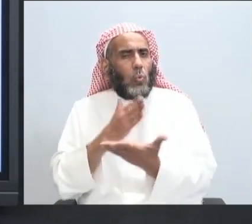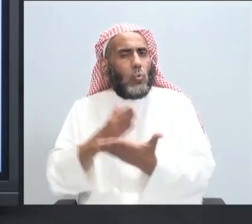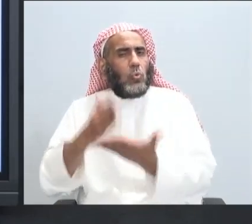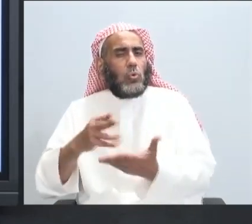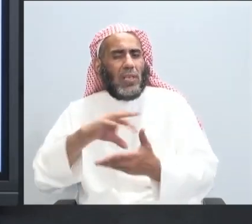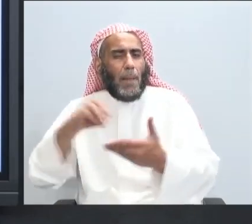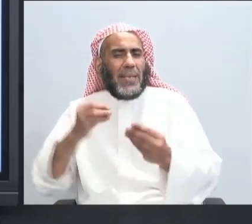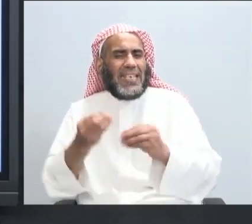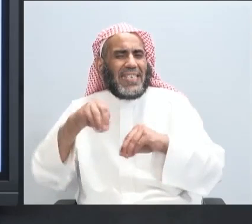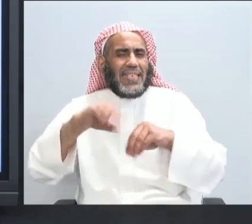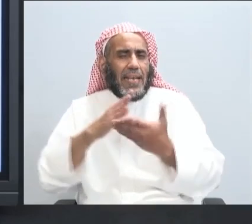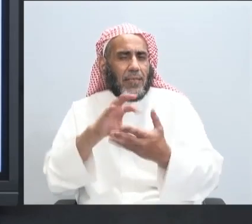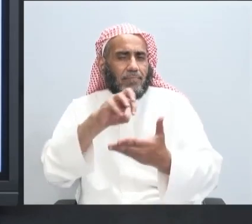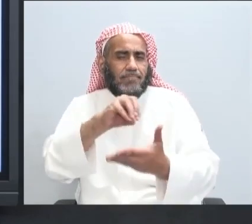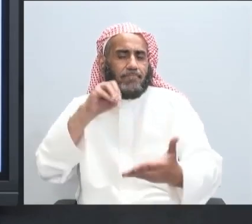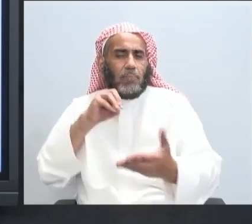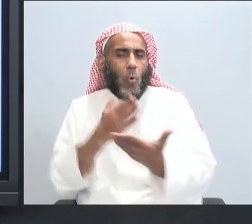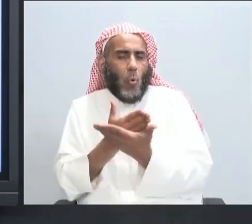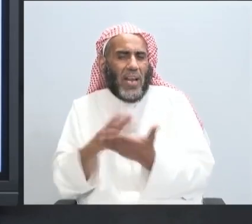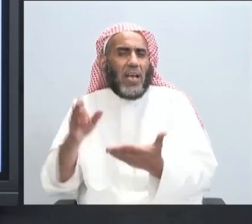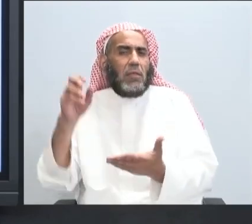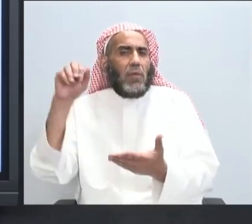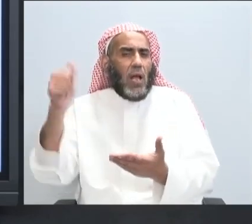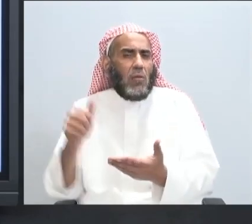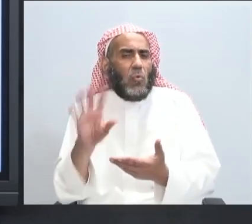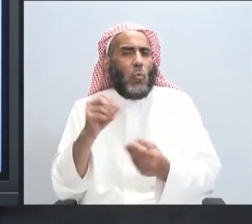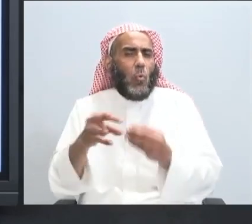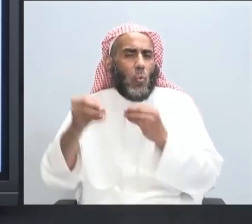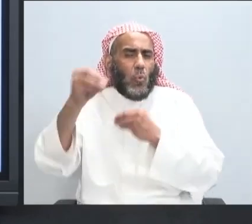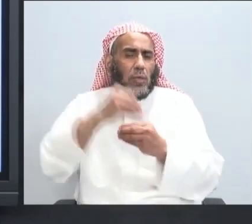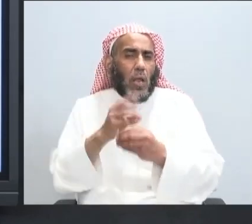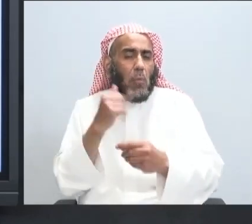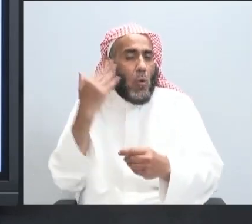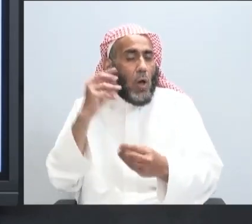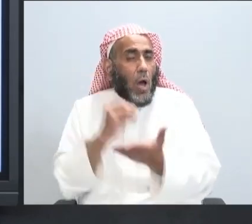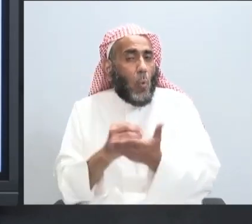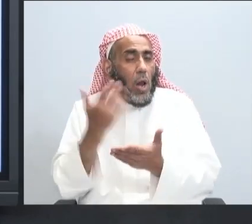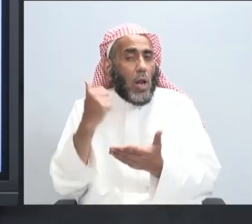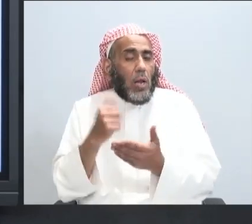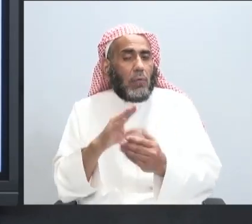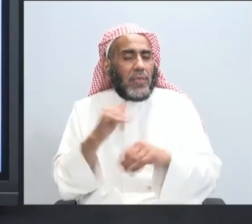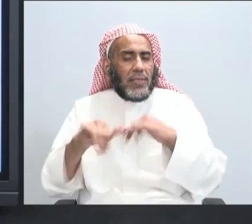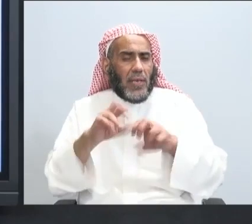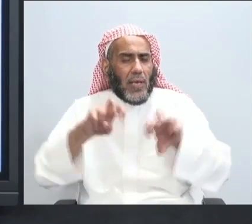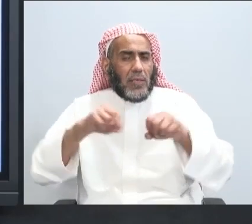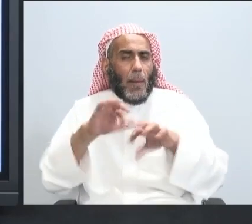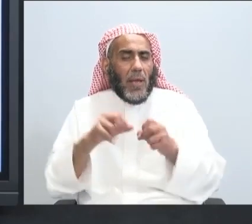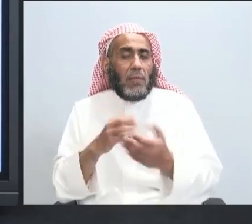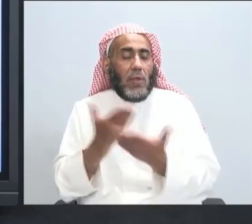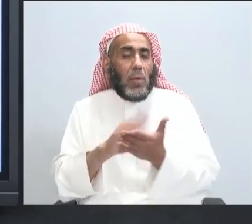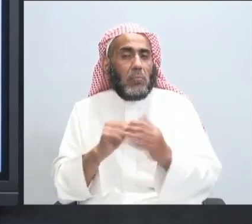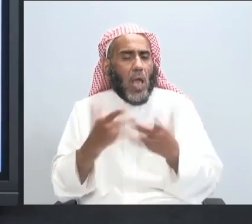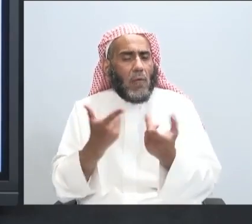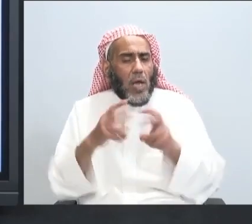من الزيادات وأن أحذف الألف واللام أو أن أرد المحذوف كما عرفنا أيضا في طريقة البحث في المعاجم،